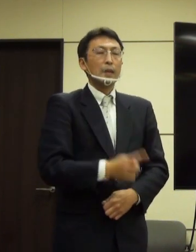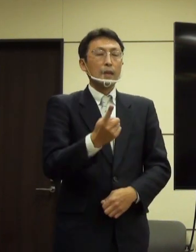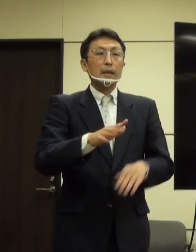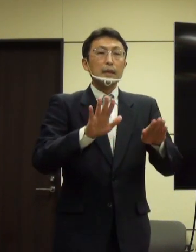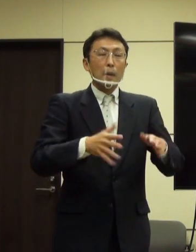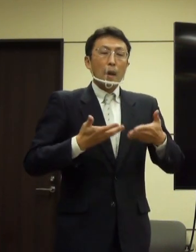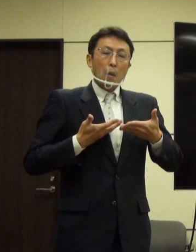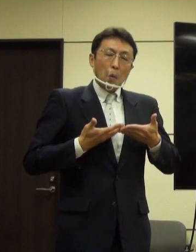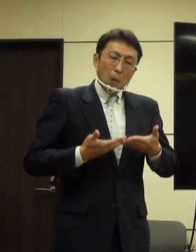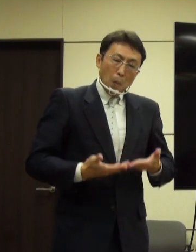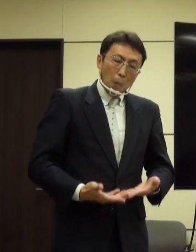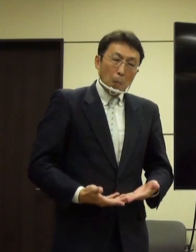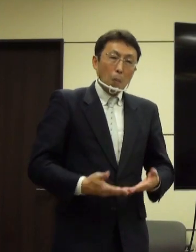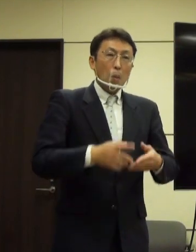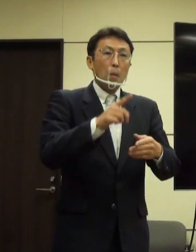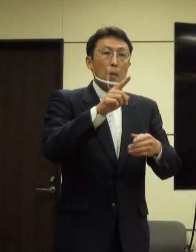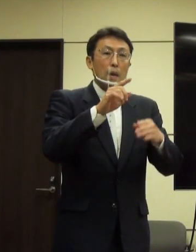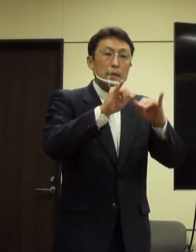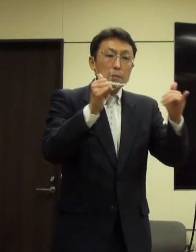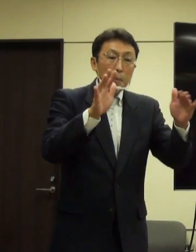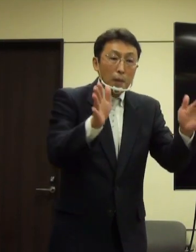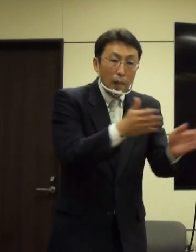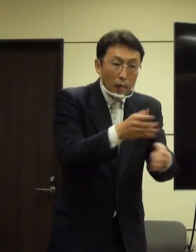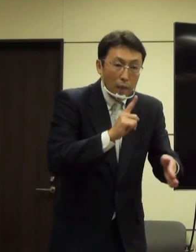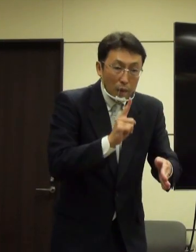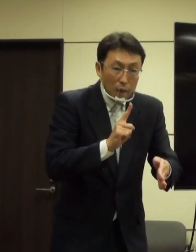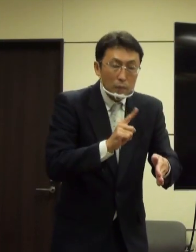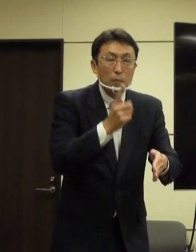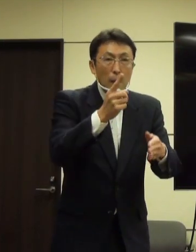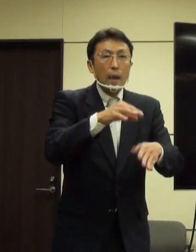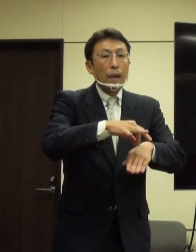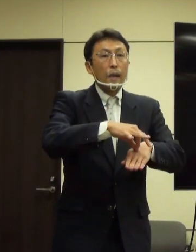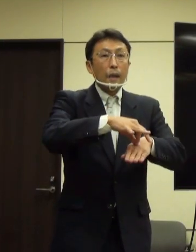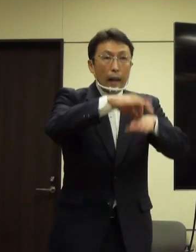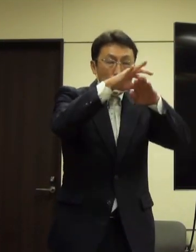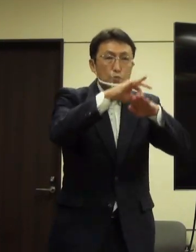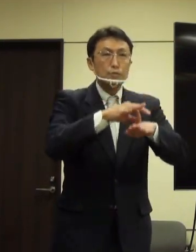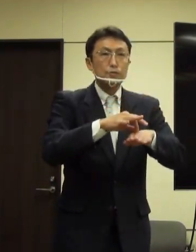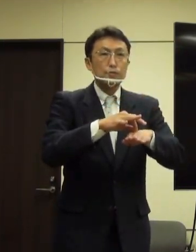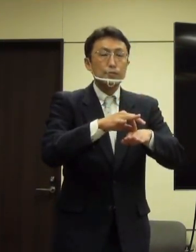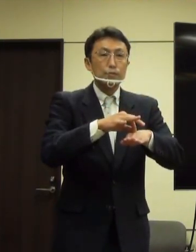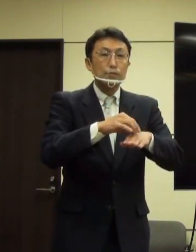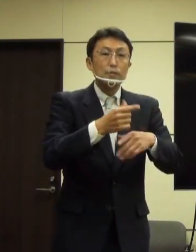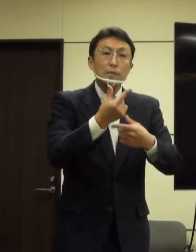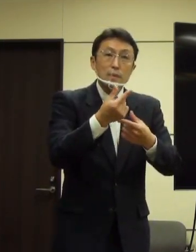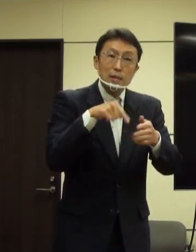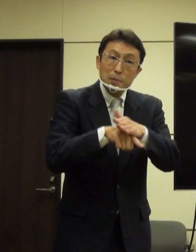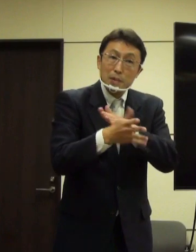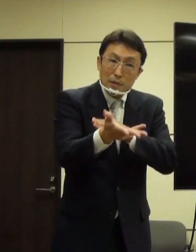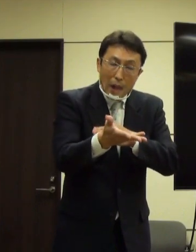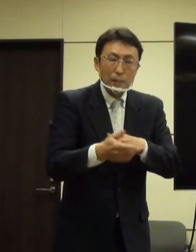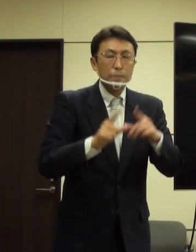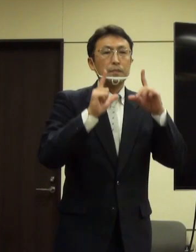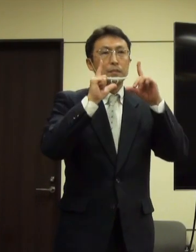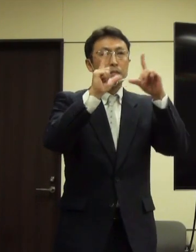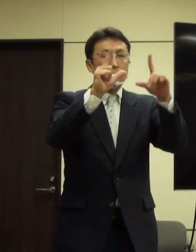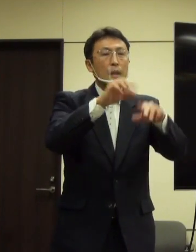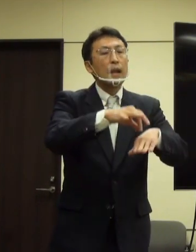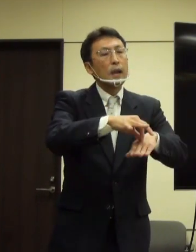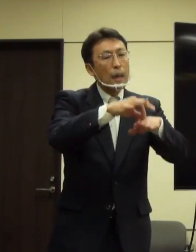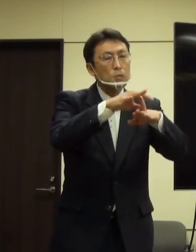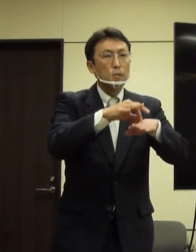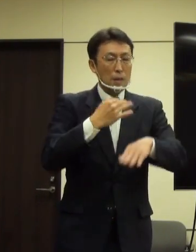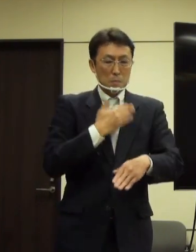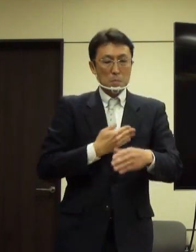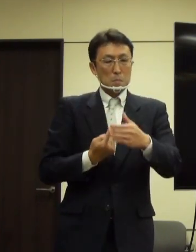軽症っていうことでよろしい印象あるいは無症状前聖書を消去ですねはいわかりました実質はこれ現在はやってない